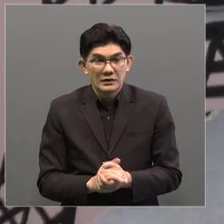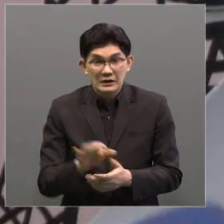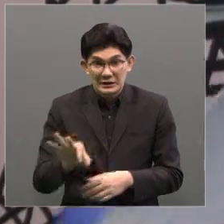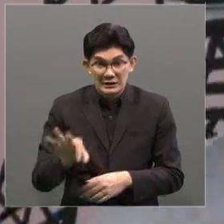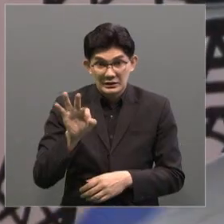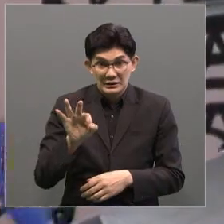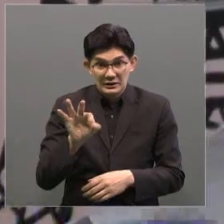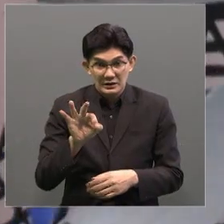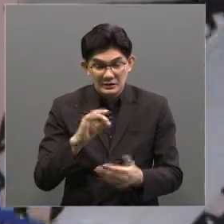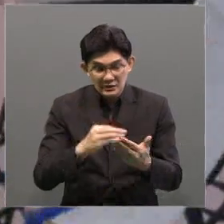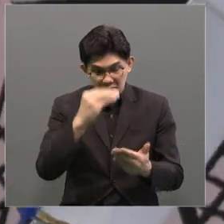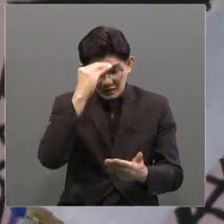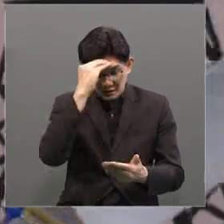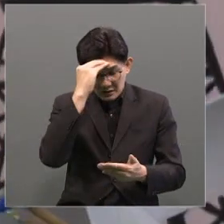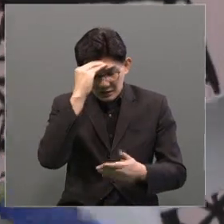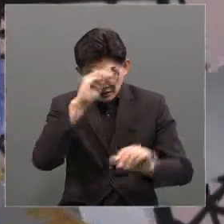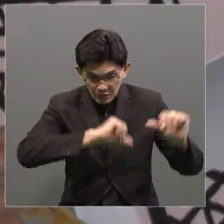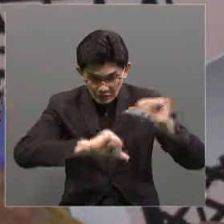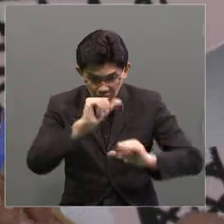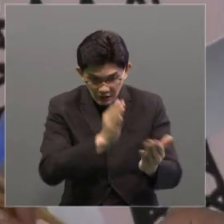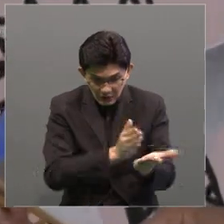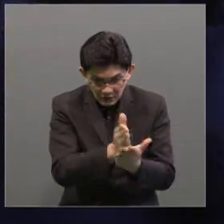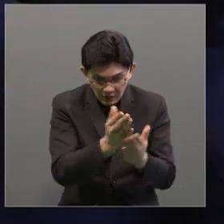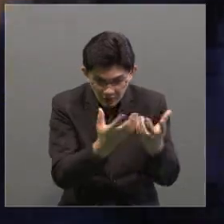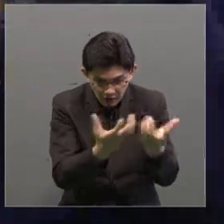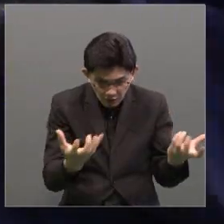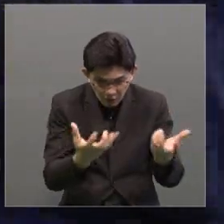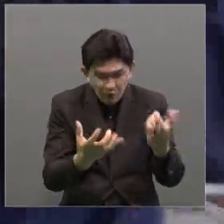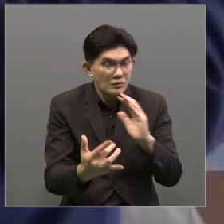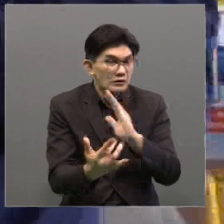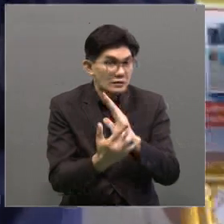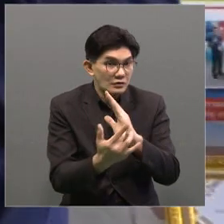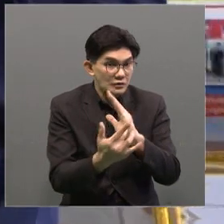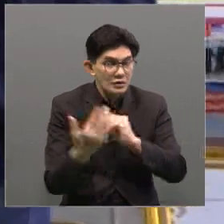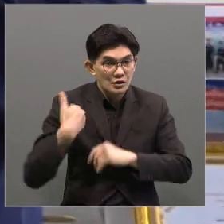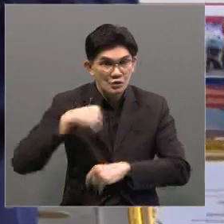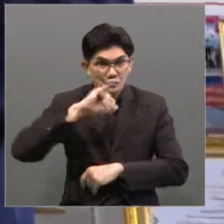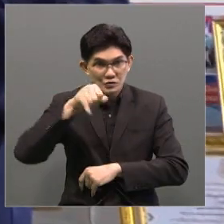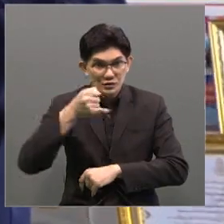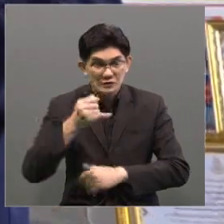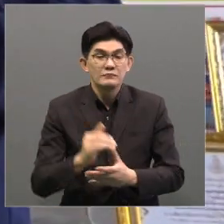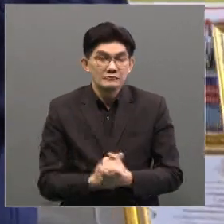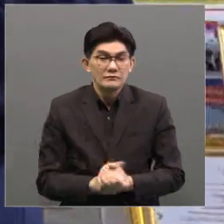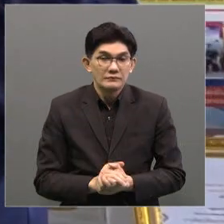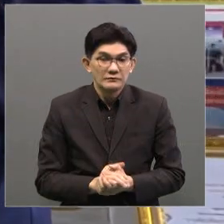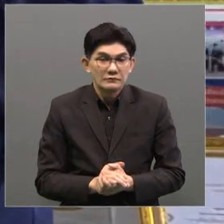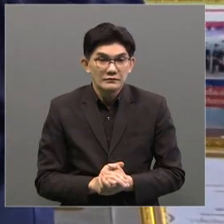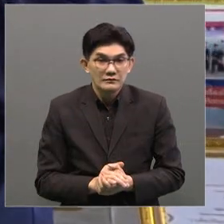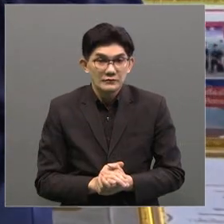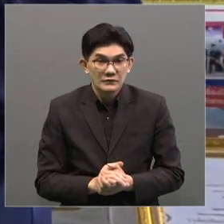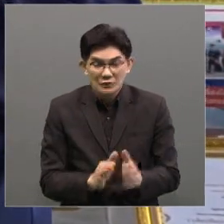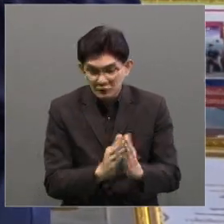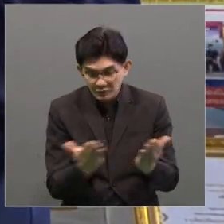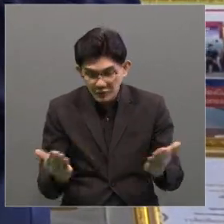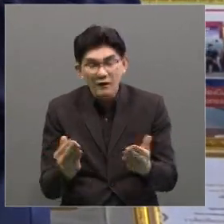เลือกให้เข้าศึกษาในคณะวิทยาศาสตร์สาขาวัสดุศาสตร์และเทคโนโลยีจุฬาลงกรณ์มหาวิทยาลัยจากรอบพอร์ตโฟลิโ